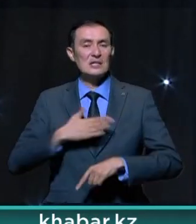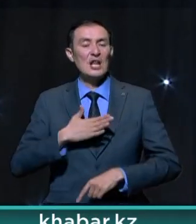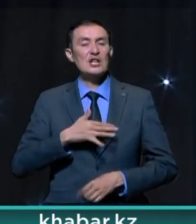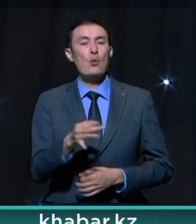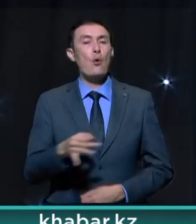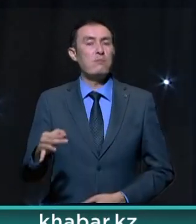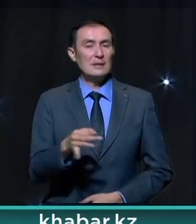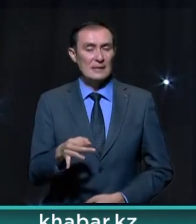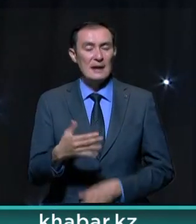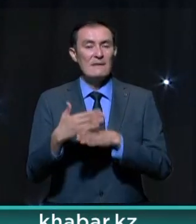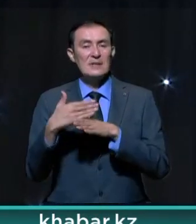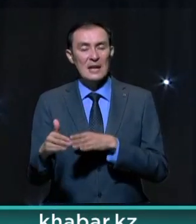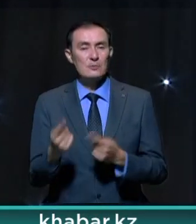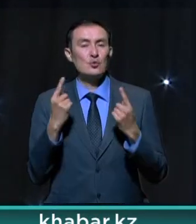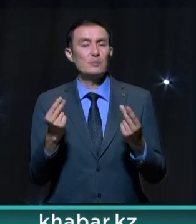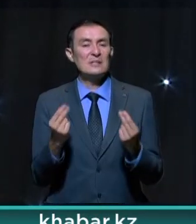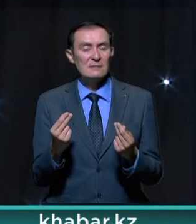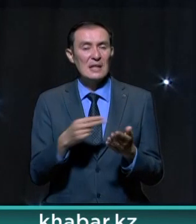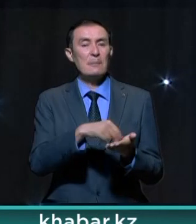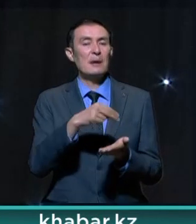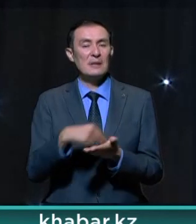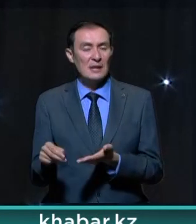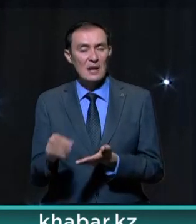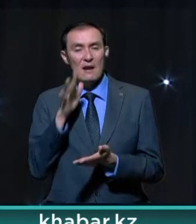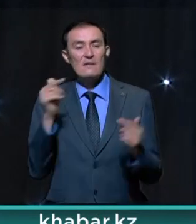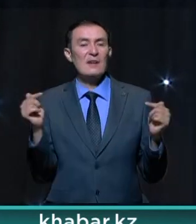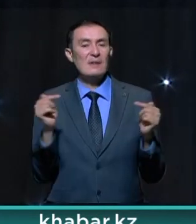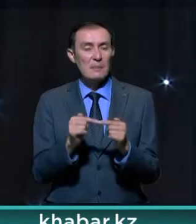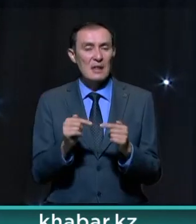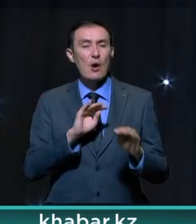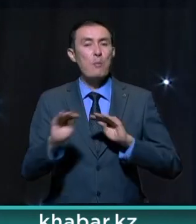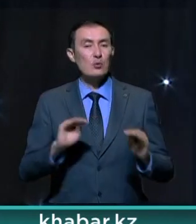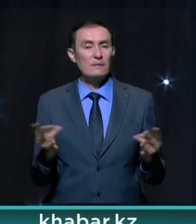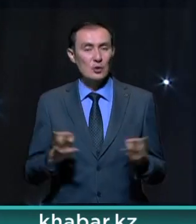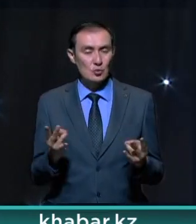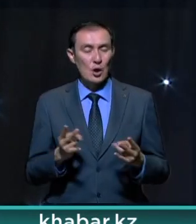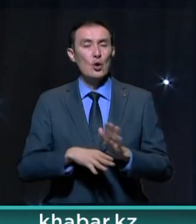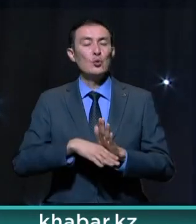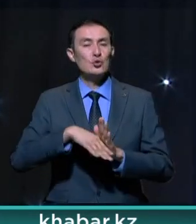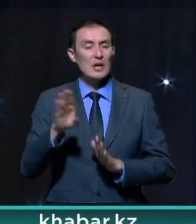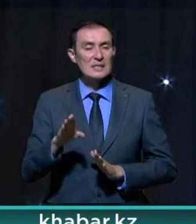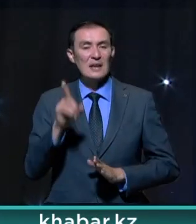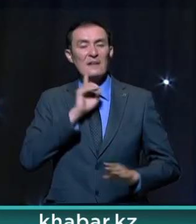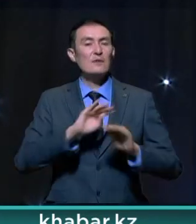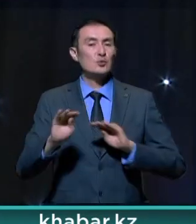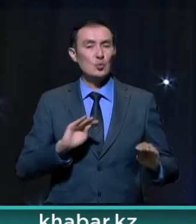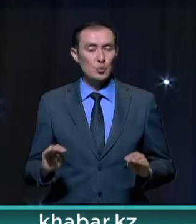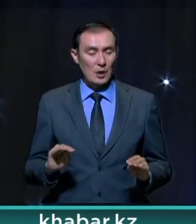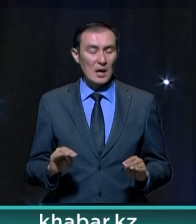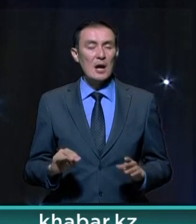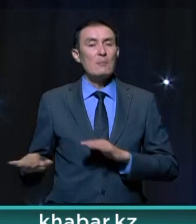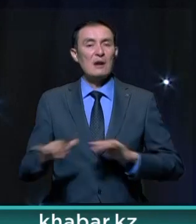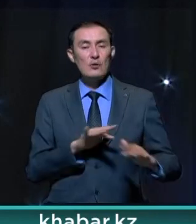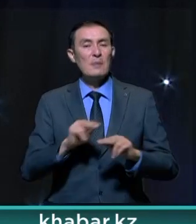области. Выделяются значительные средства на приобретение своевременного оборудования. Улучшается инфраструктура.